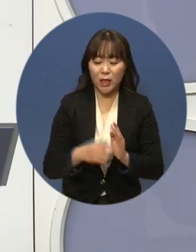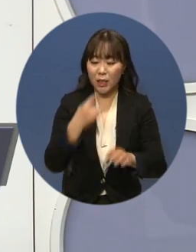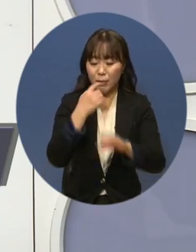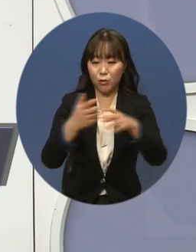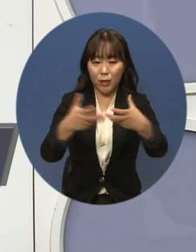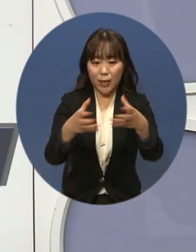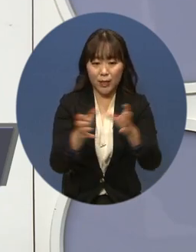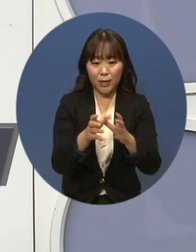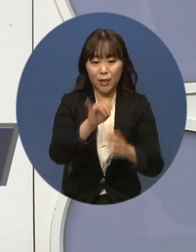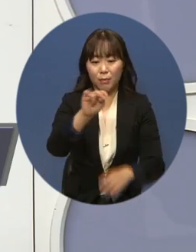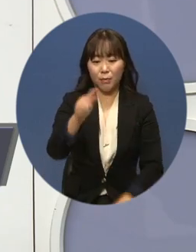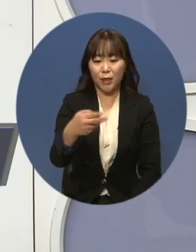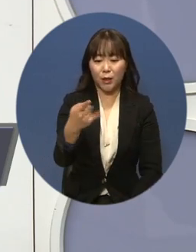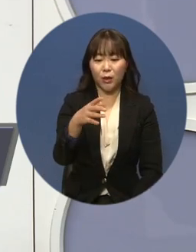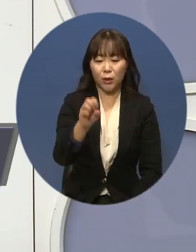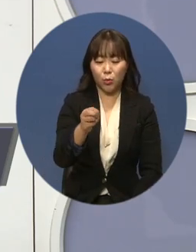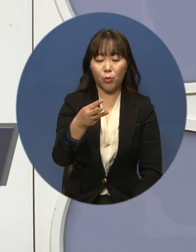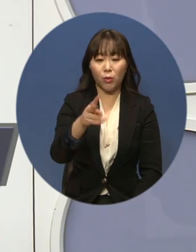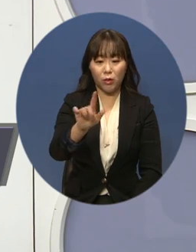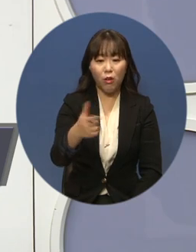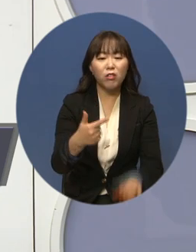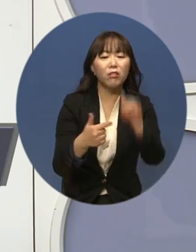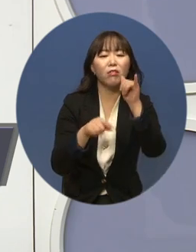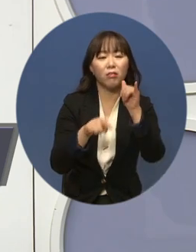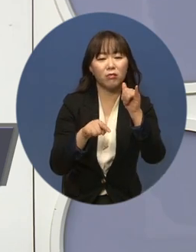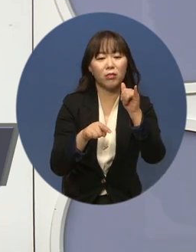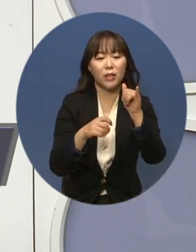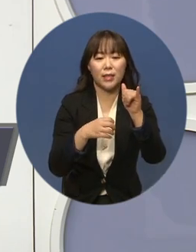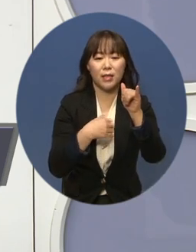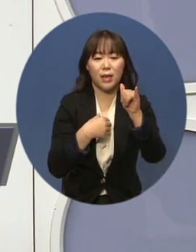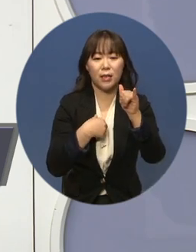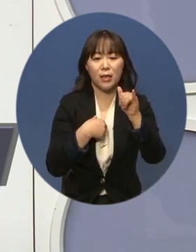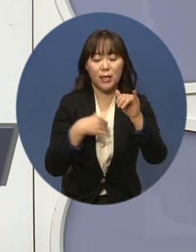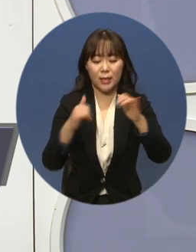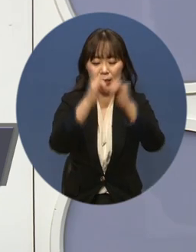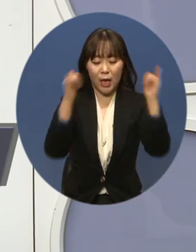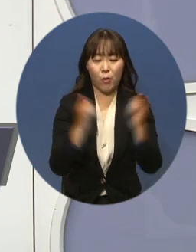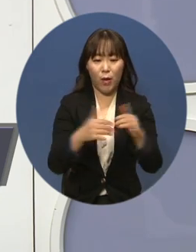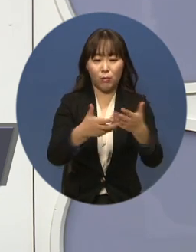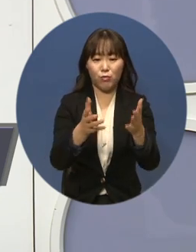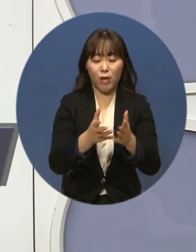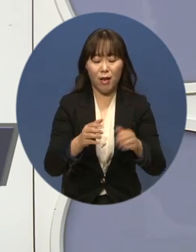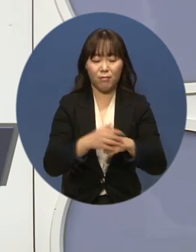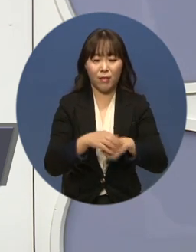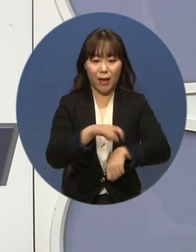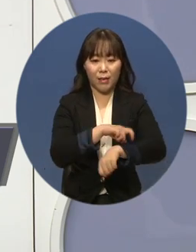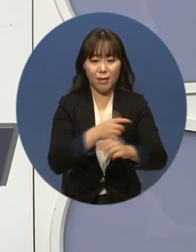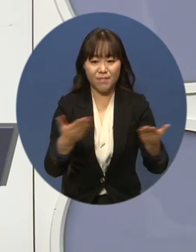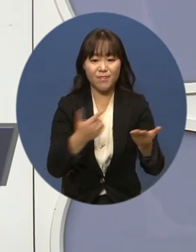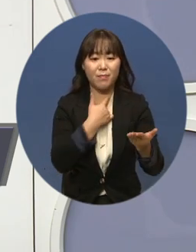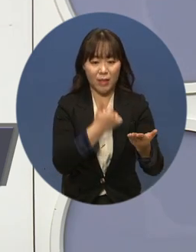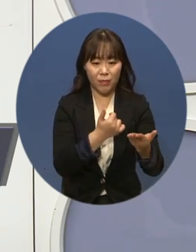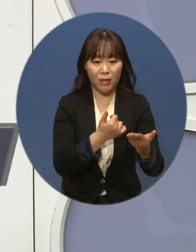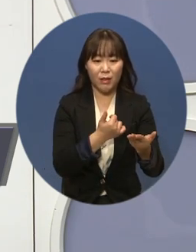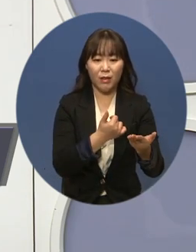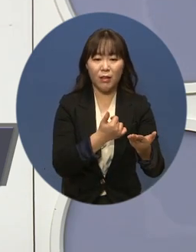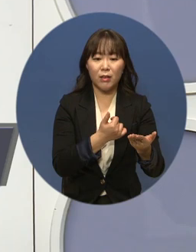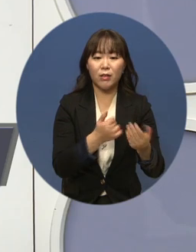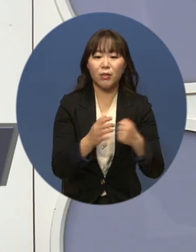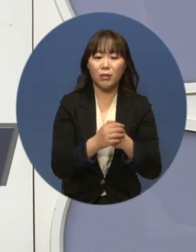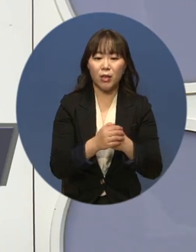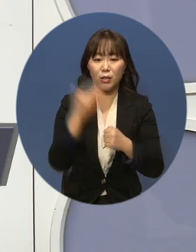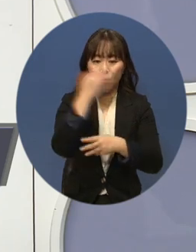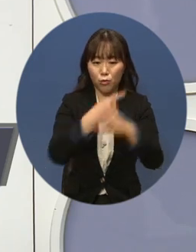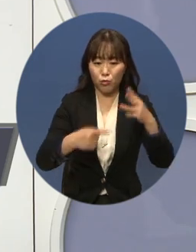민주단체인 민통년이라고 있었습니다. 민통년에 제가 이제 사회부 간사를 했는데 직선제 개헌 투쟁 청주